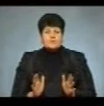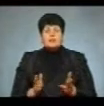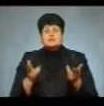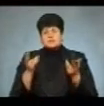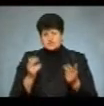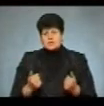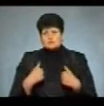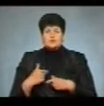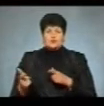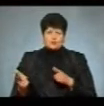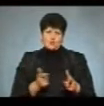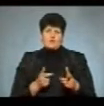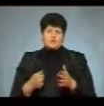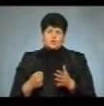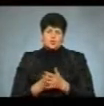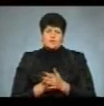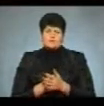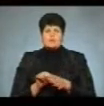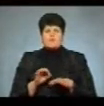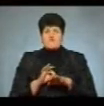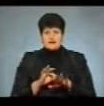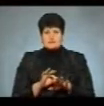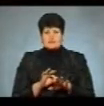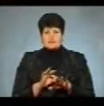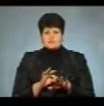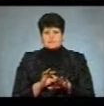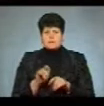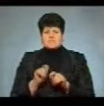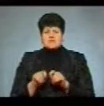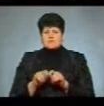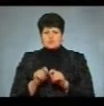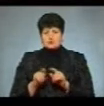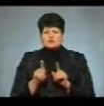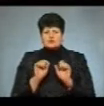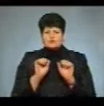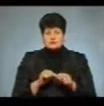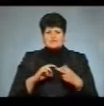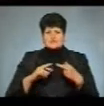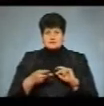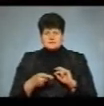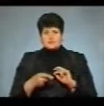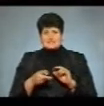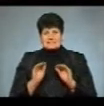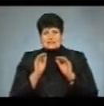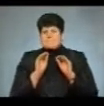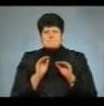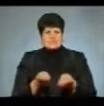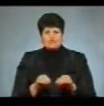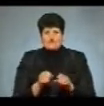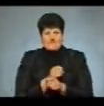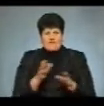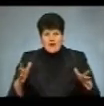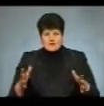Звичайно, ми готові до проведення перевірок щодо можливих там замінувань,